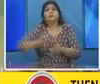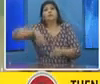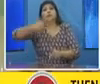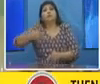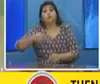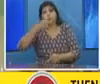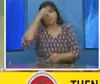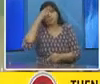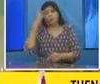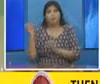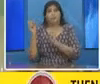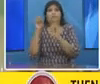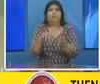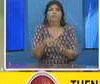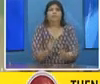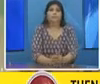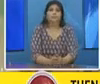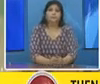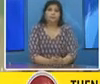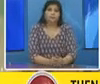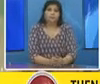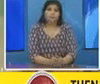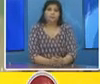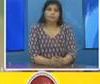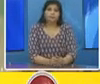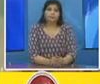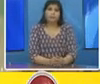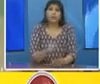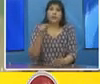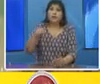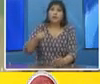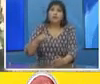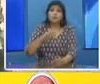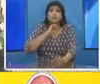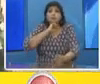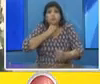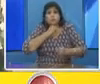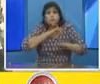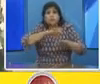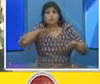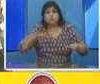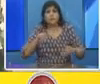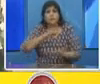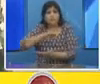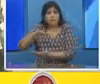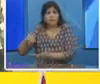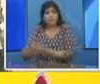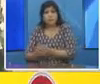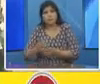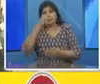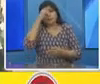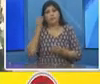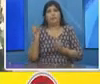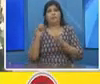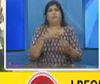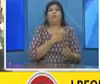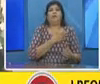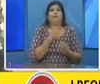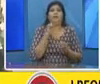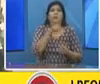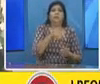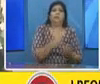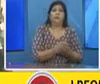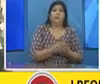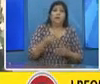दूसरों को भी जोखिम में डाल रहे हैं, खासतौर पर घर के बच्चों और बुजुर्गों को। इसलिए